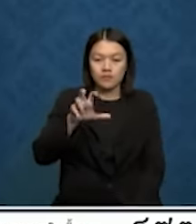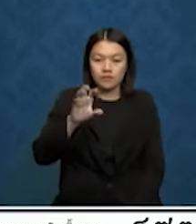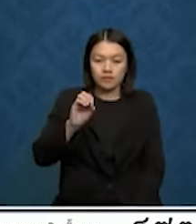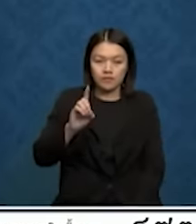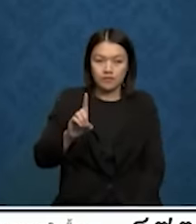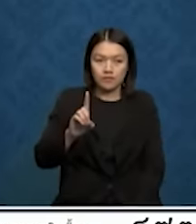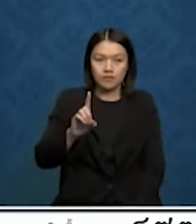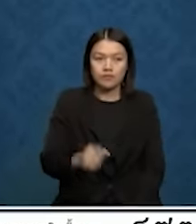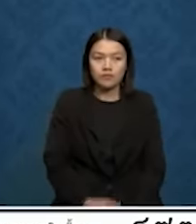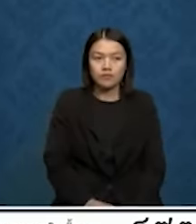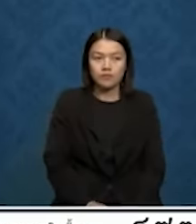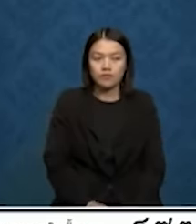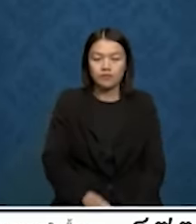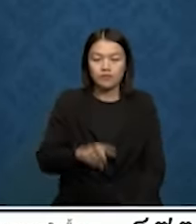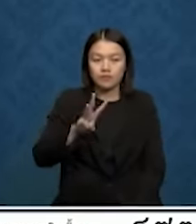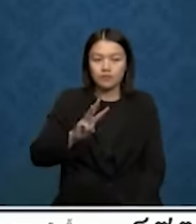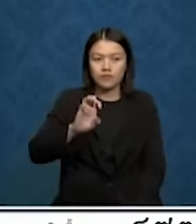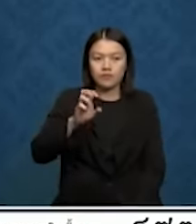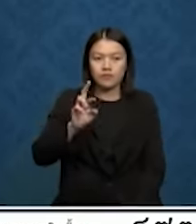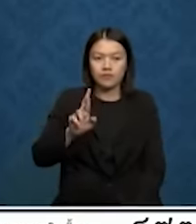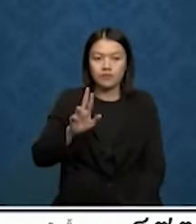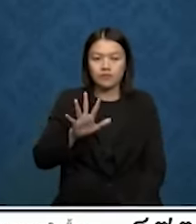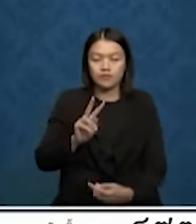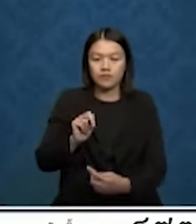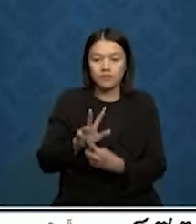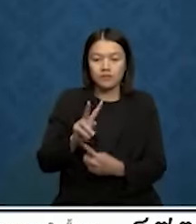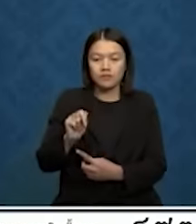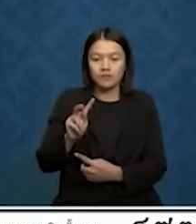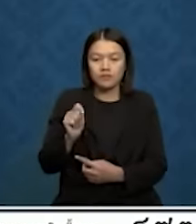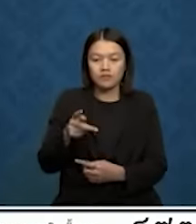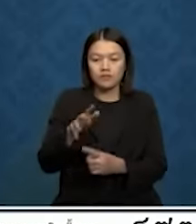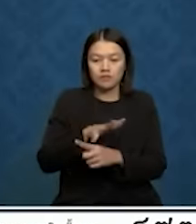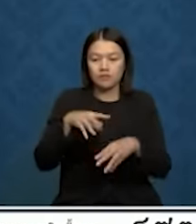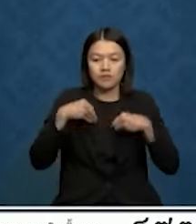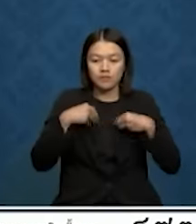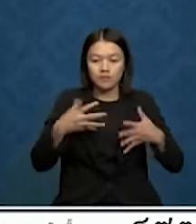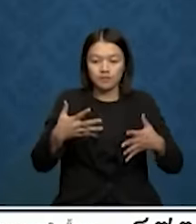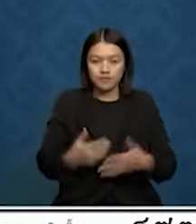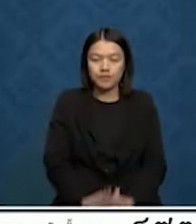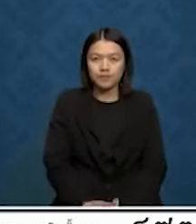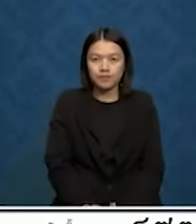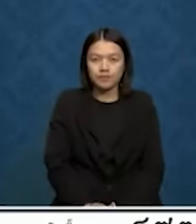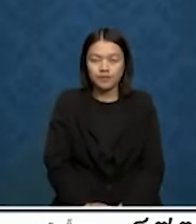351นายวีระนันท์ฮวดศรี ไม่เห็นชอบครับ